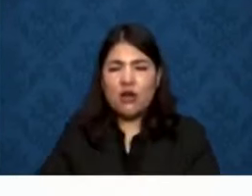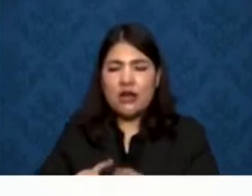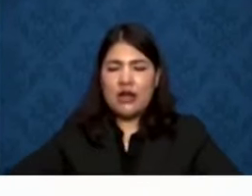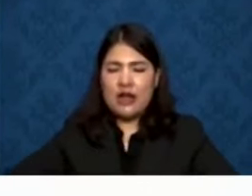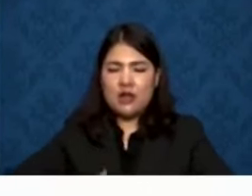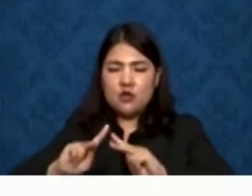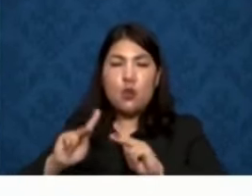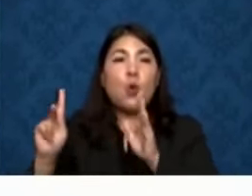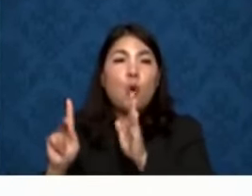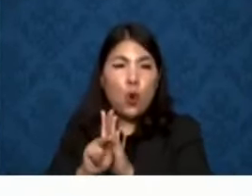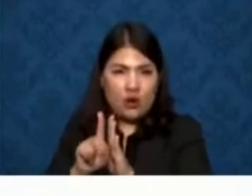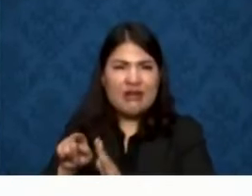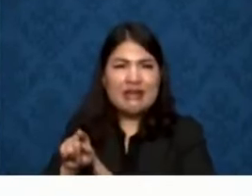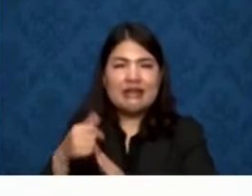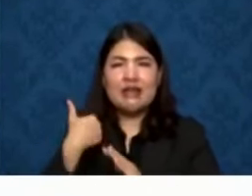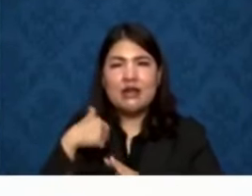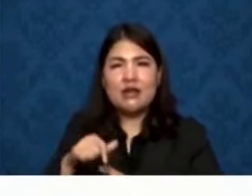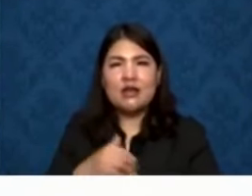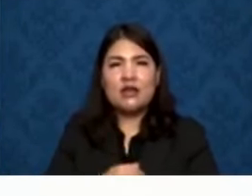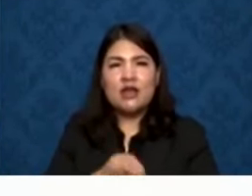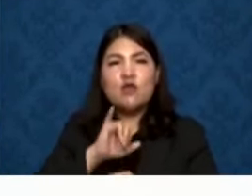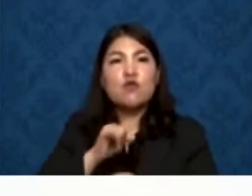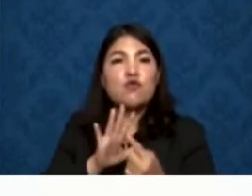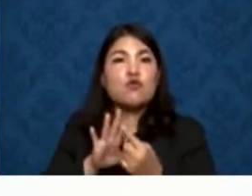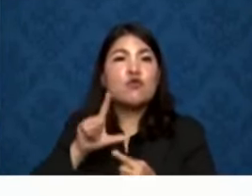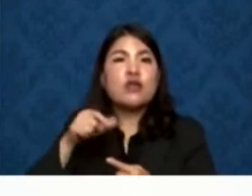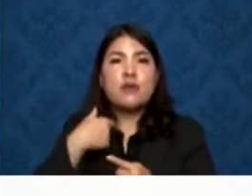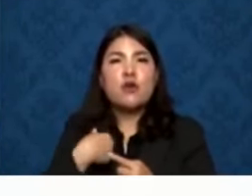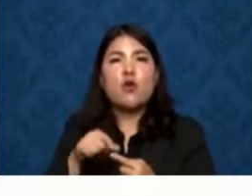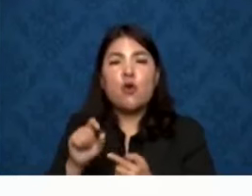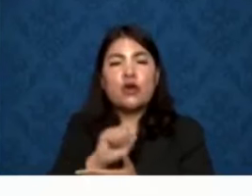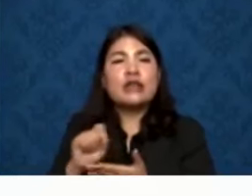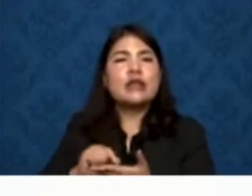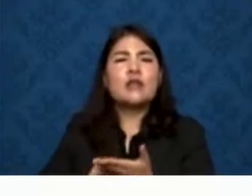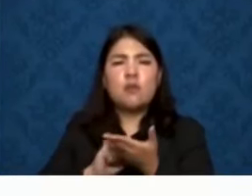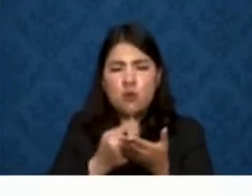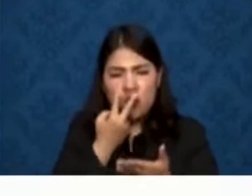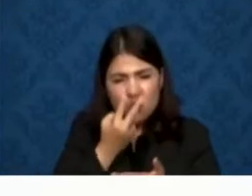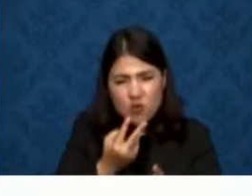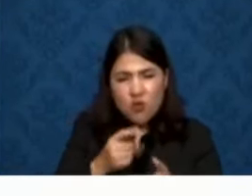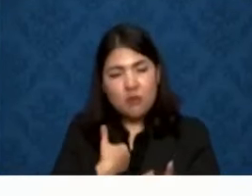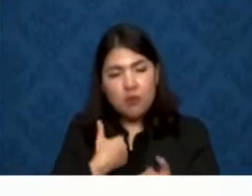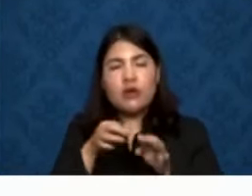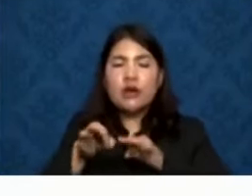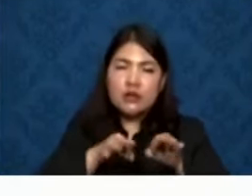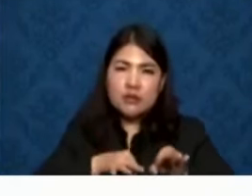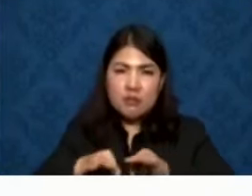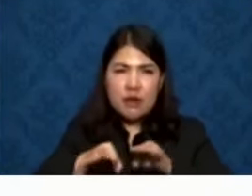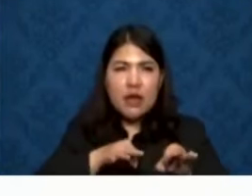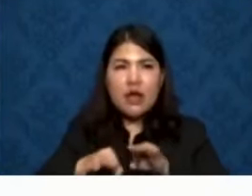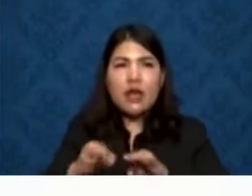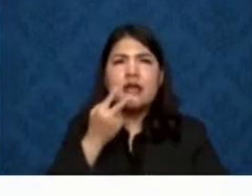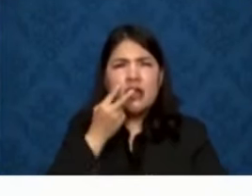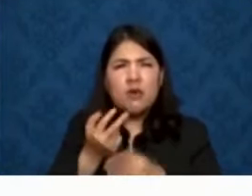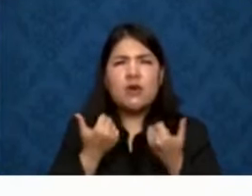ที่จั้นจุรินทร์เป็นผู้มีความเห็นชอบเพราะผมไปดูลมติครมท่านไม่ได้มีค้านเลยวันนี้